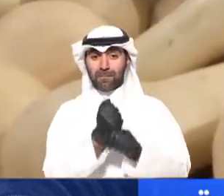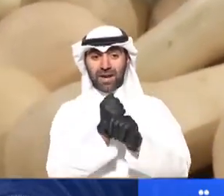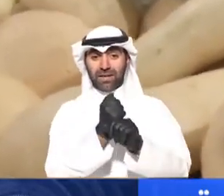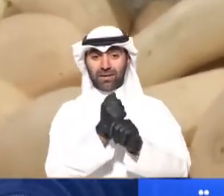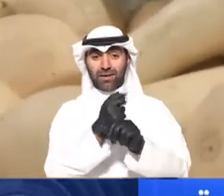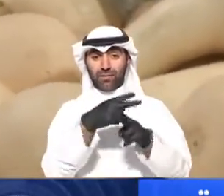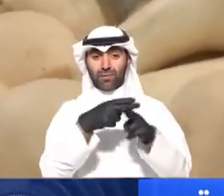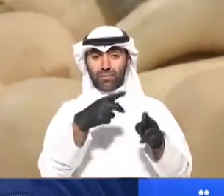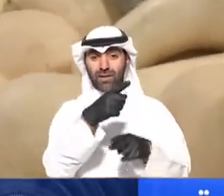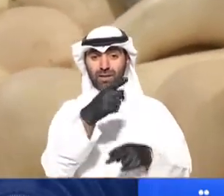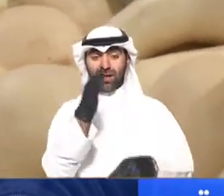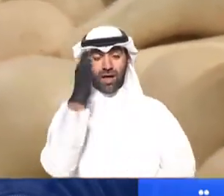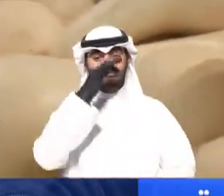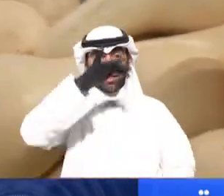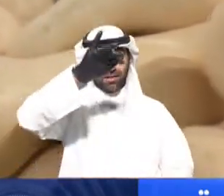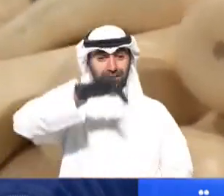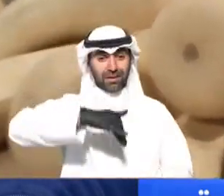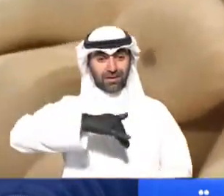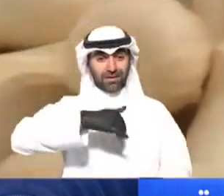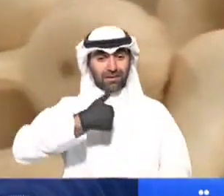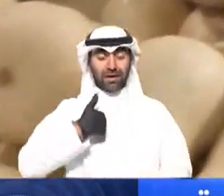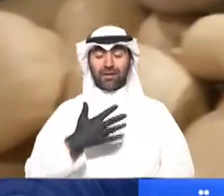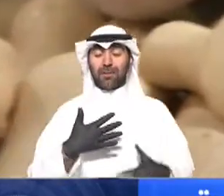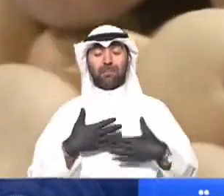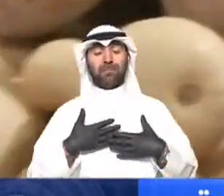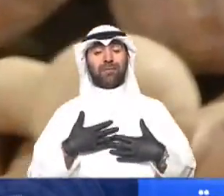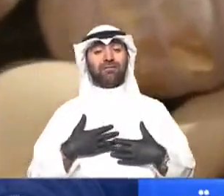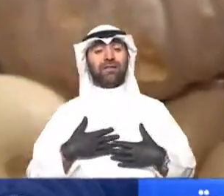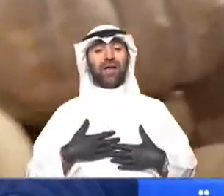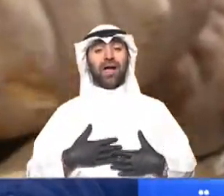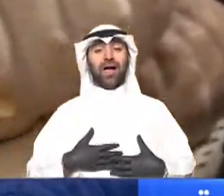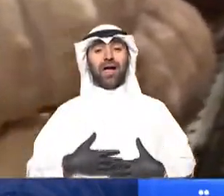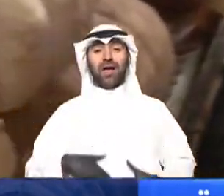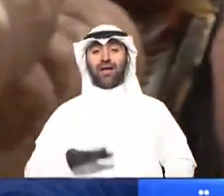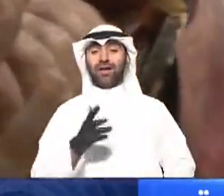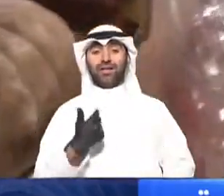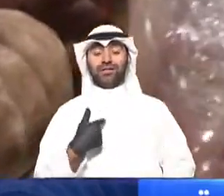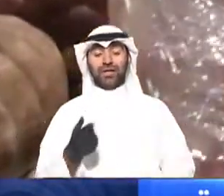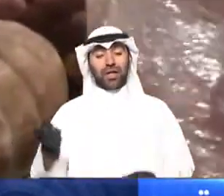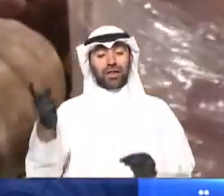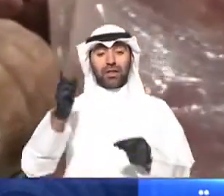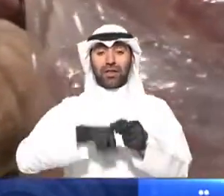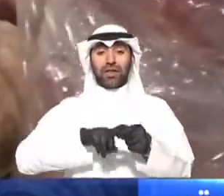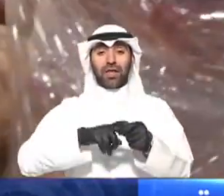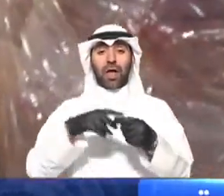الأمان، نشعر بالثقة الزايدة، وفي تعاون بيننا وبين